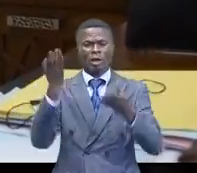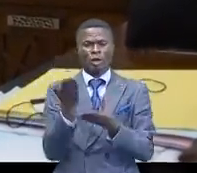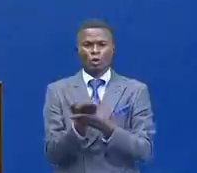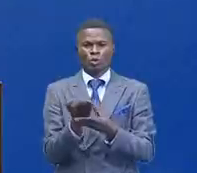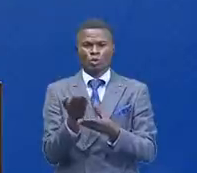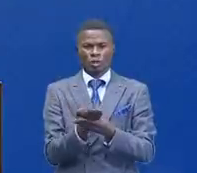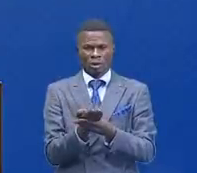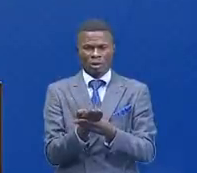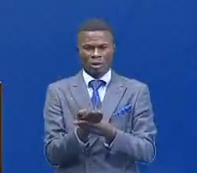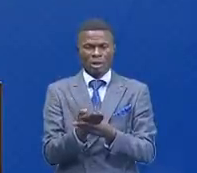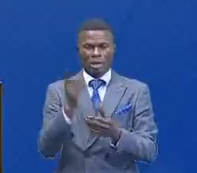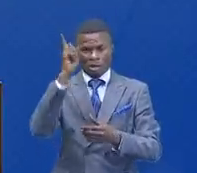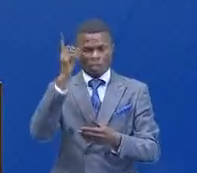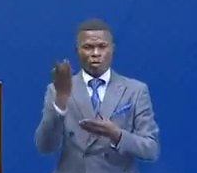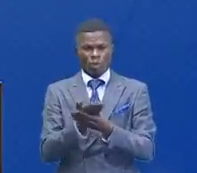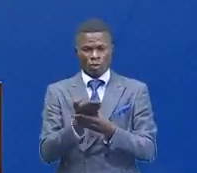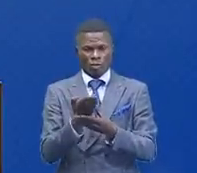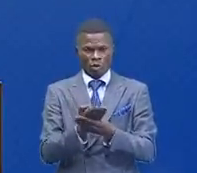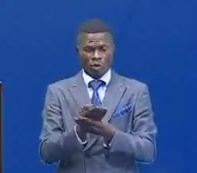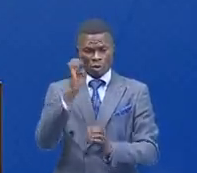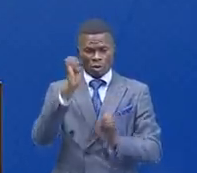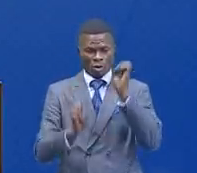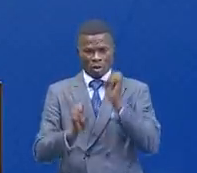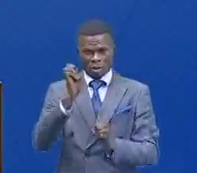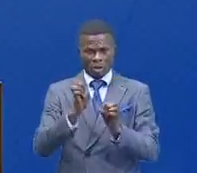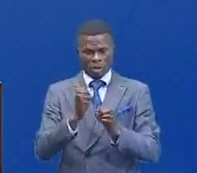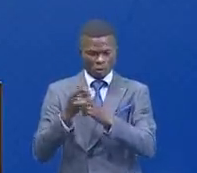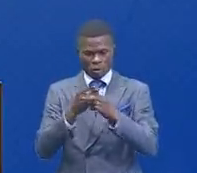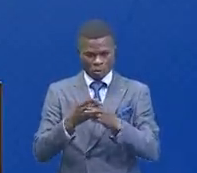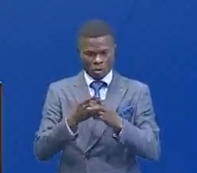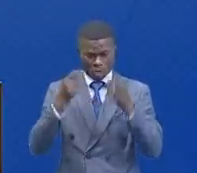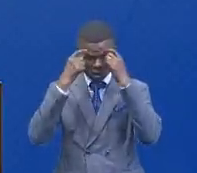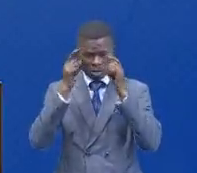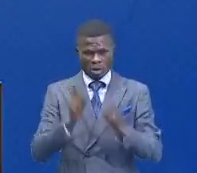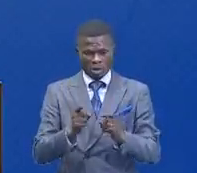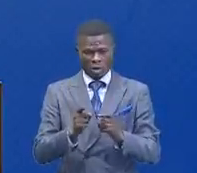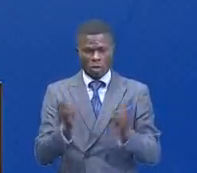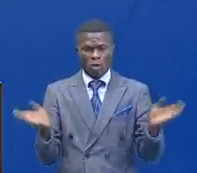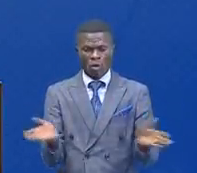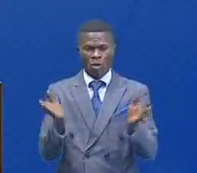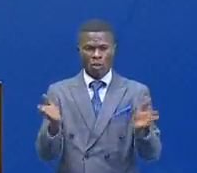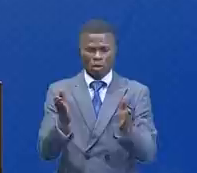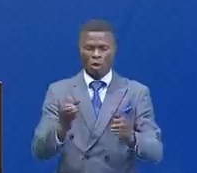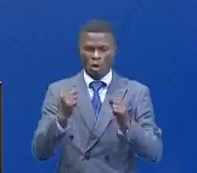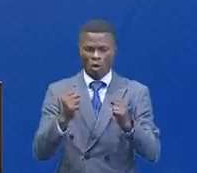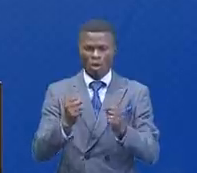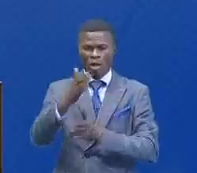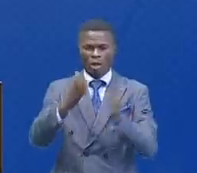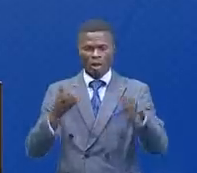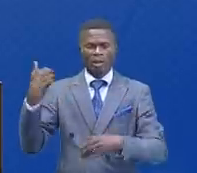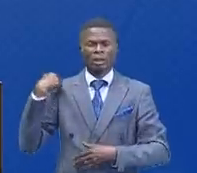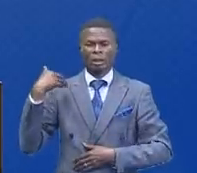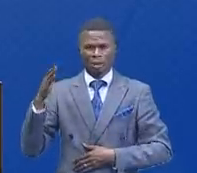dossiers. Premier dossier. Évaluation et suivi des mesures pour la mobilisation accrue des recettes de